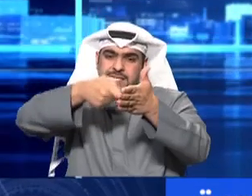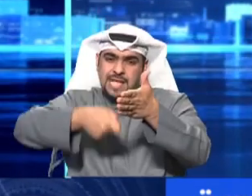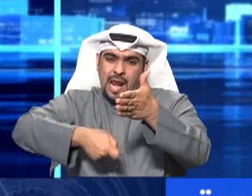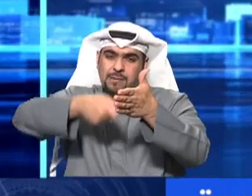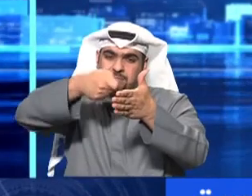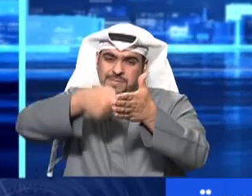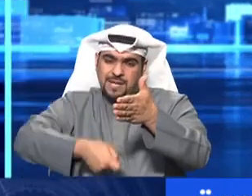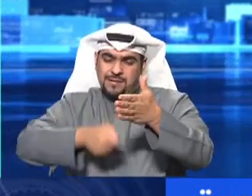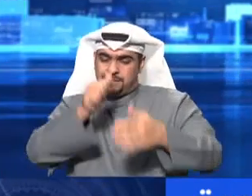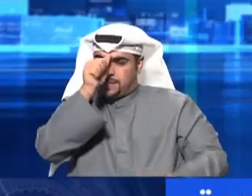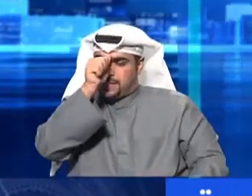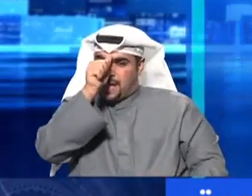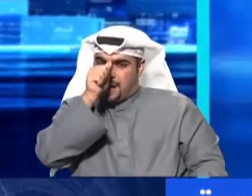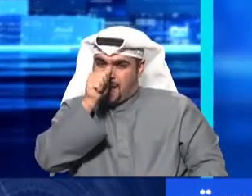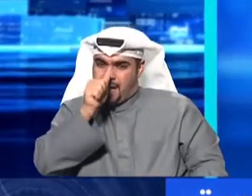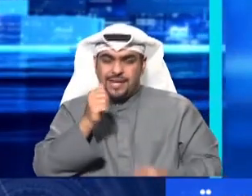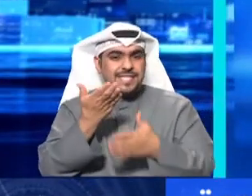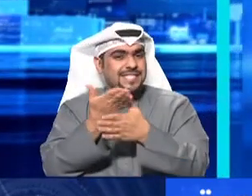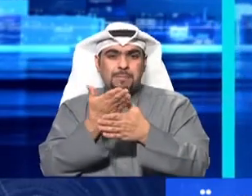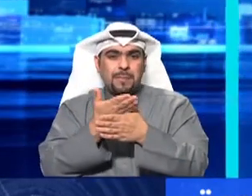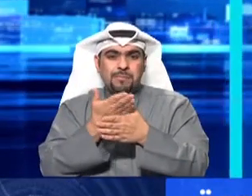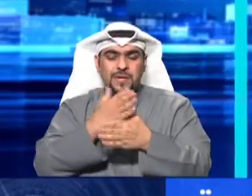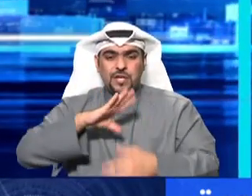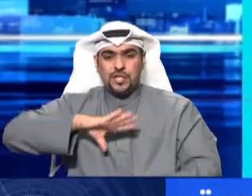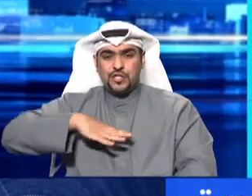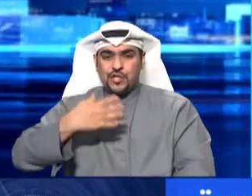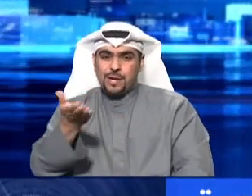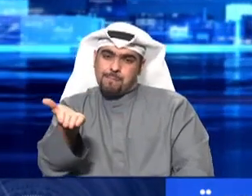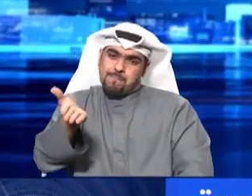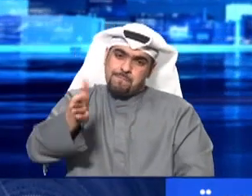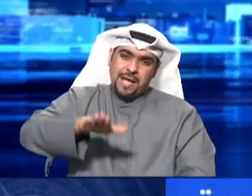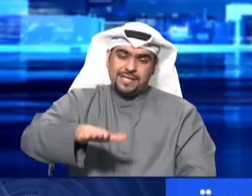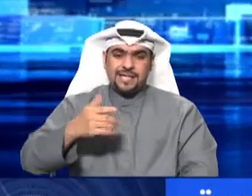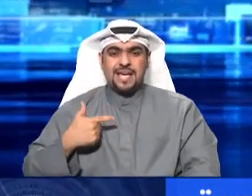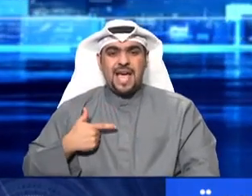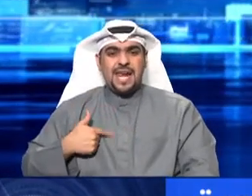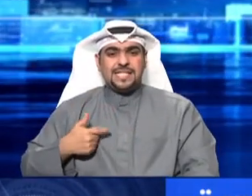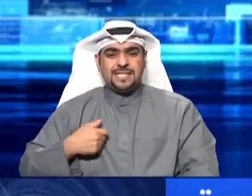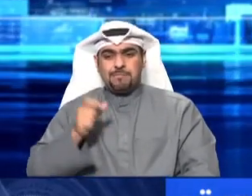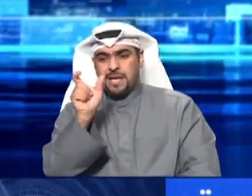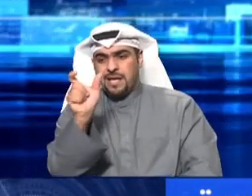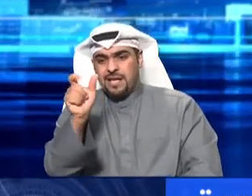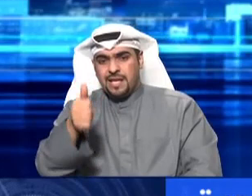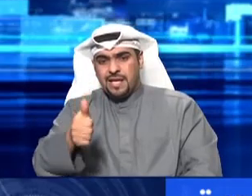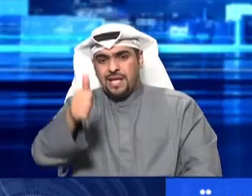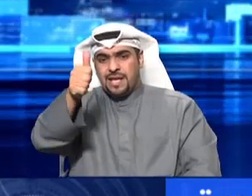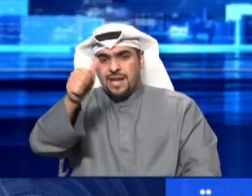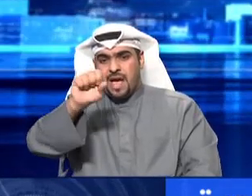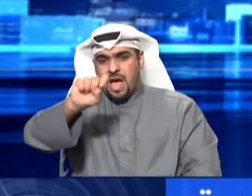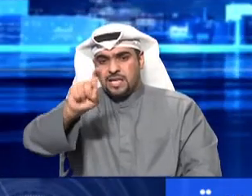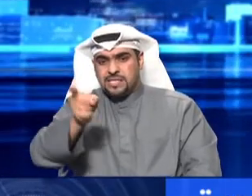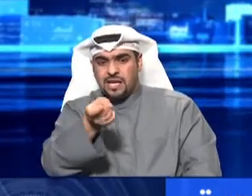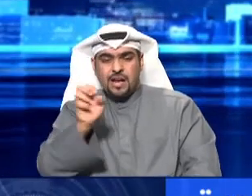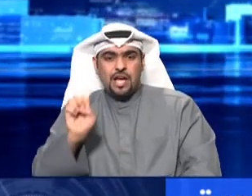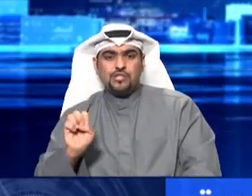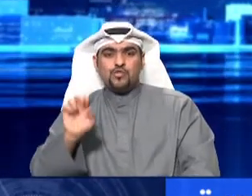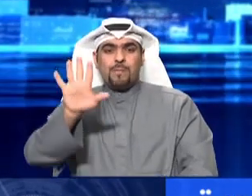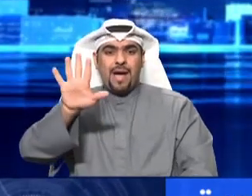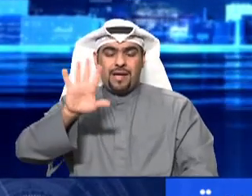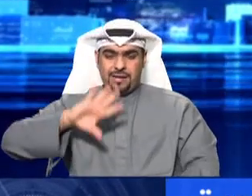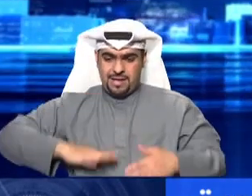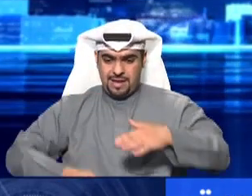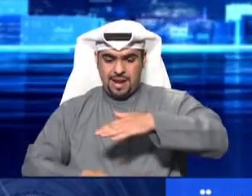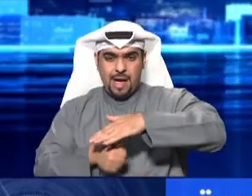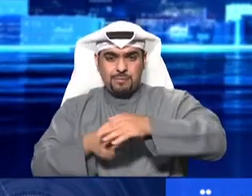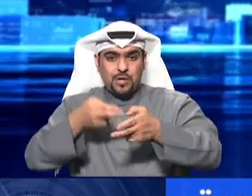المملكة العربية السعودية الشقيقة، أعرب فيها عن خالص تعازيه لسموه بوفاة المغفور له بإذن الله تعالى الشيخ